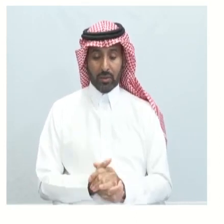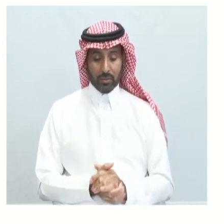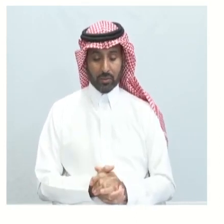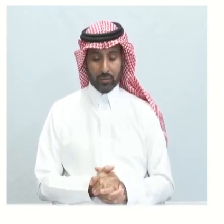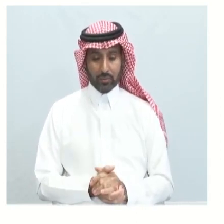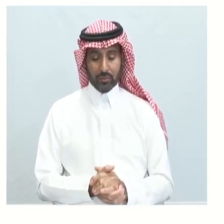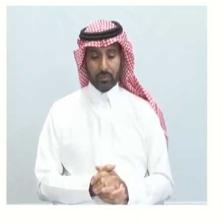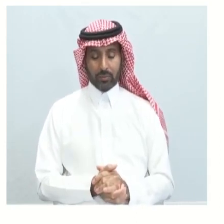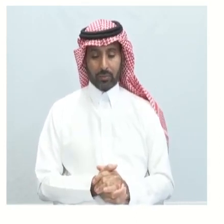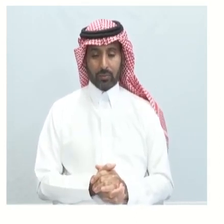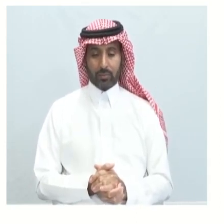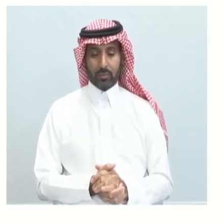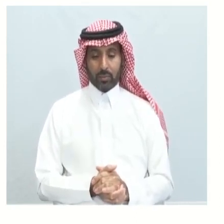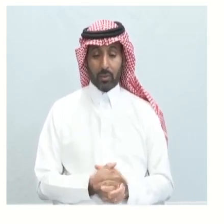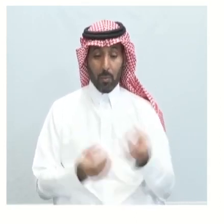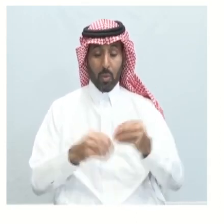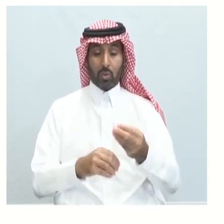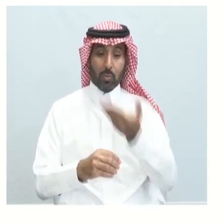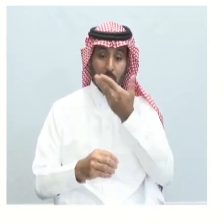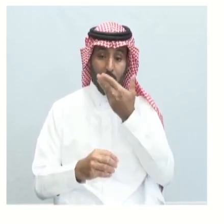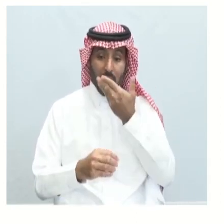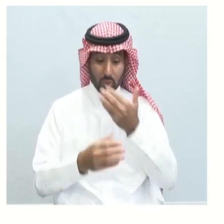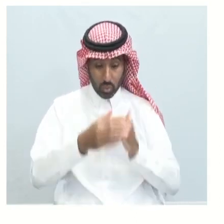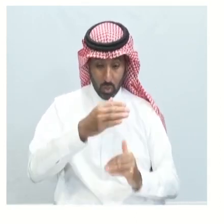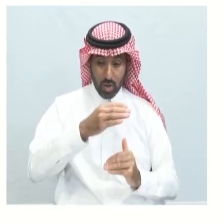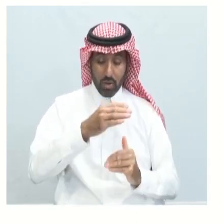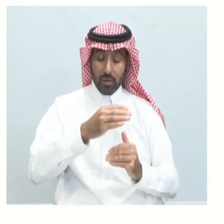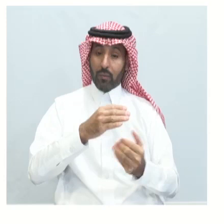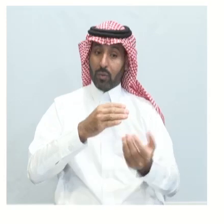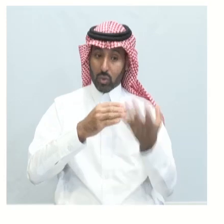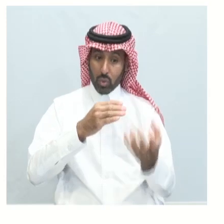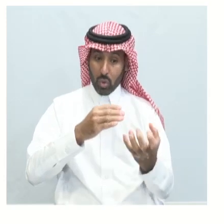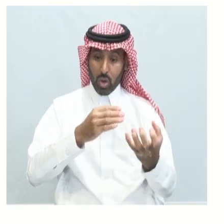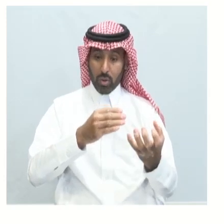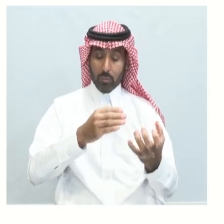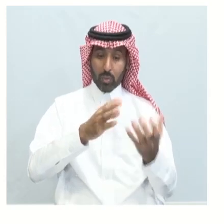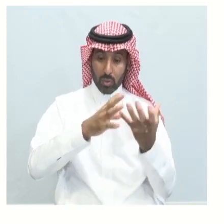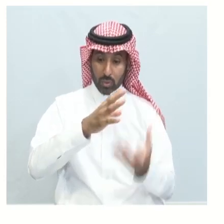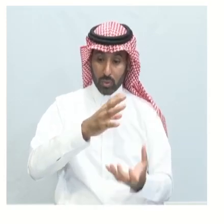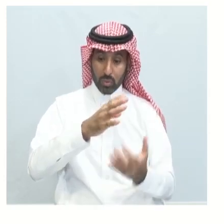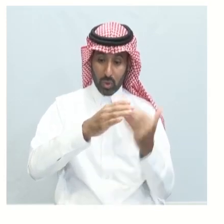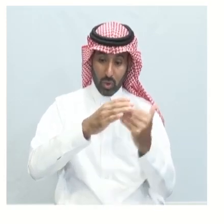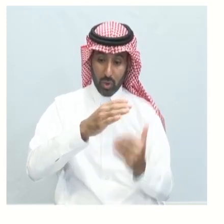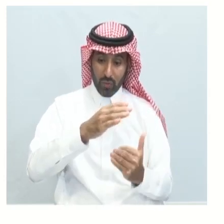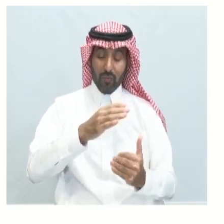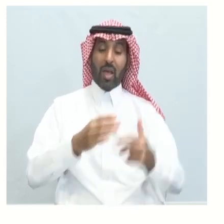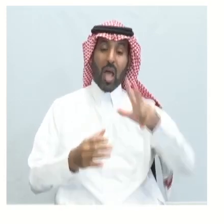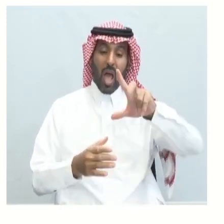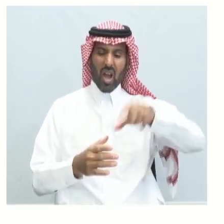المتبقي وجود مخزون من المياه الجوفيه في صخور متكونا الرف